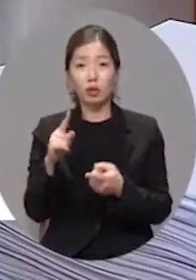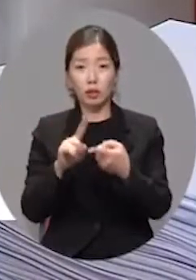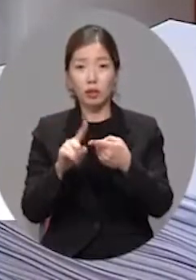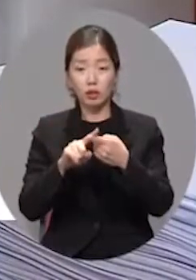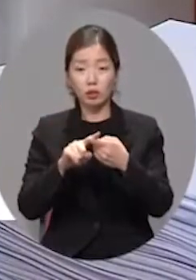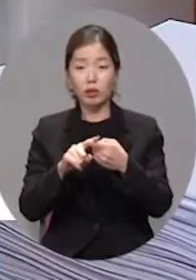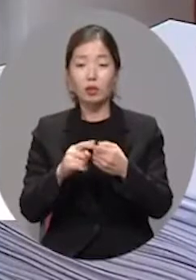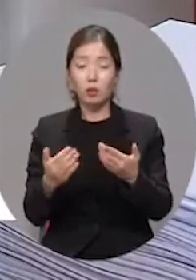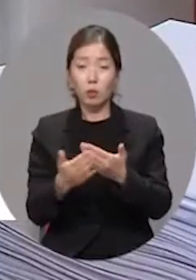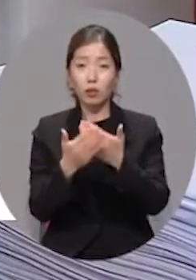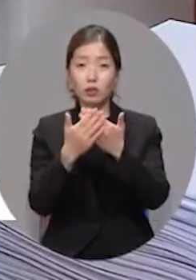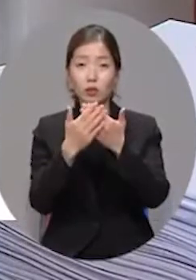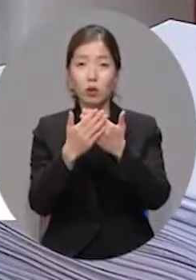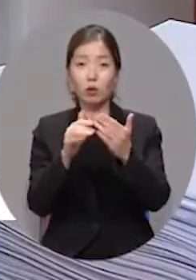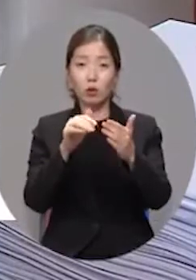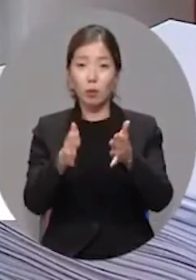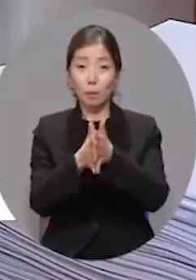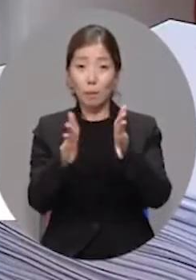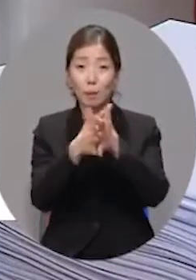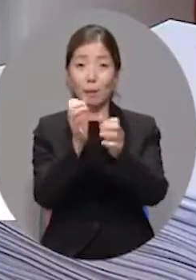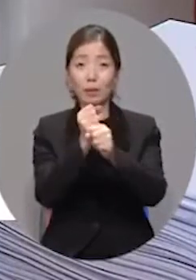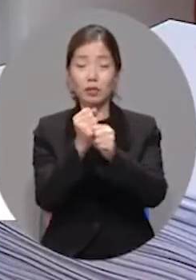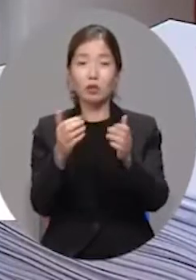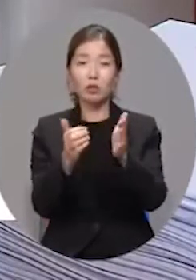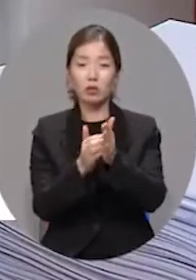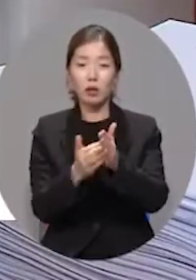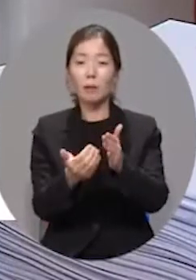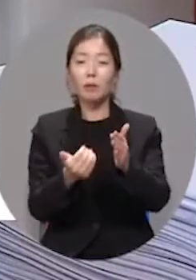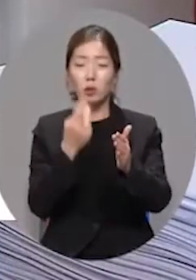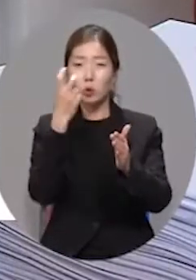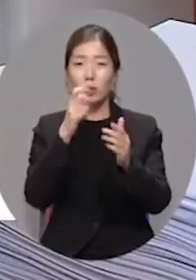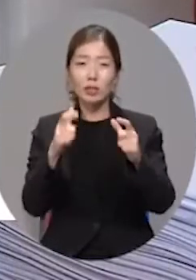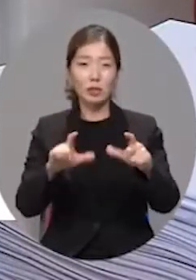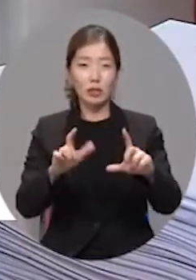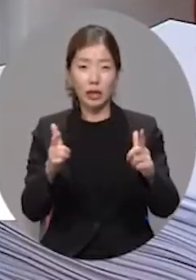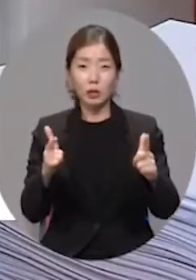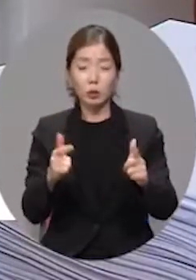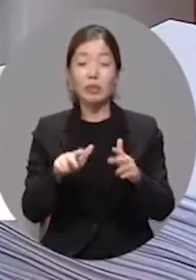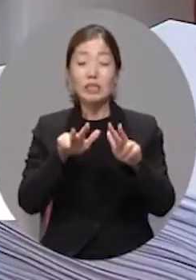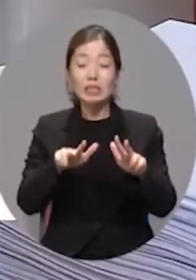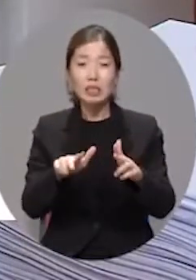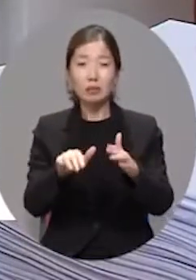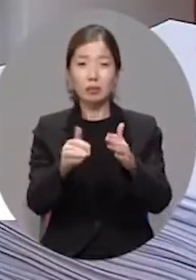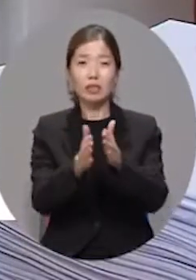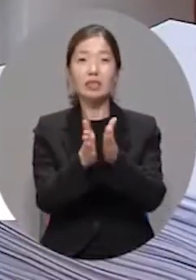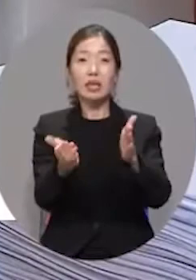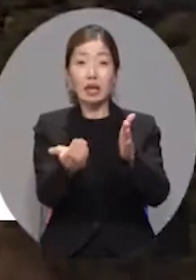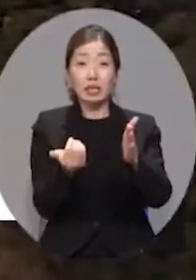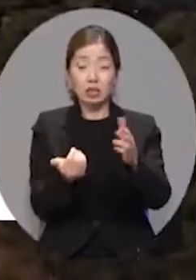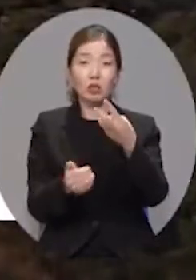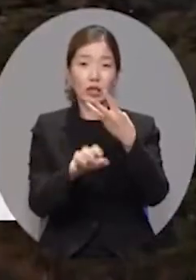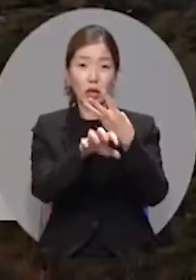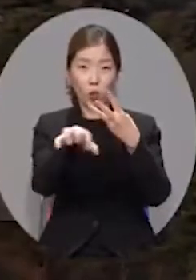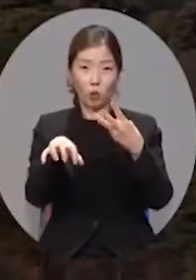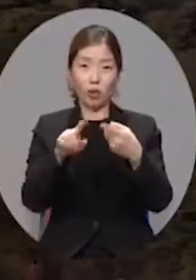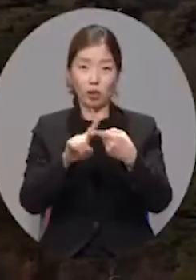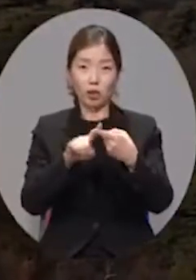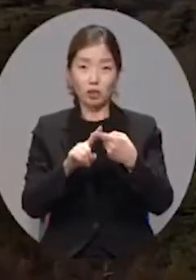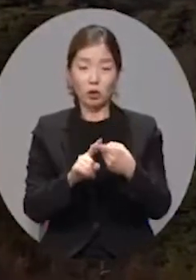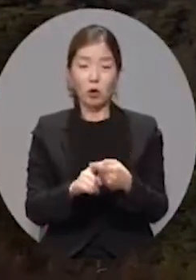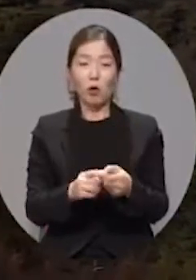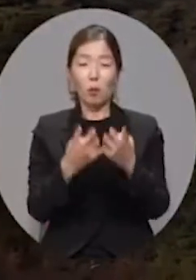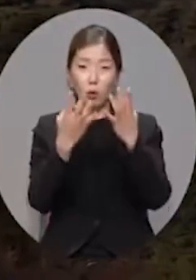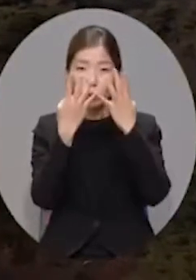개발 완료 지역이기 때문에 우선 조사 대상 지역이 아니고 이제 막 개발이 시작되는 세 곳이.